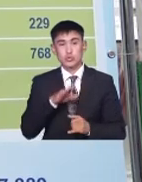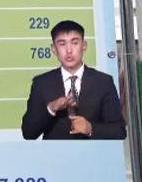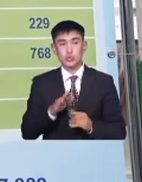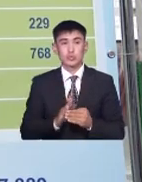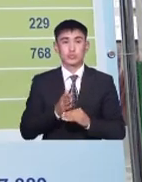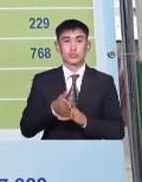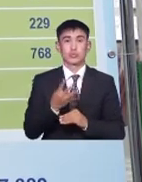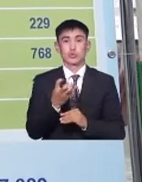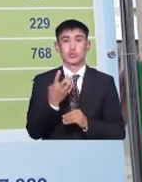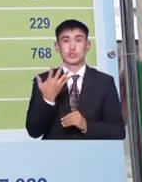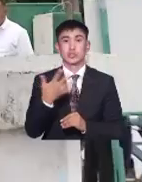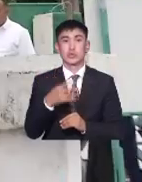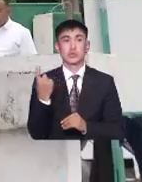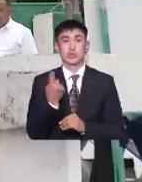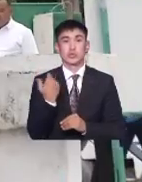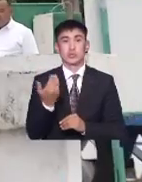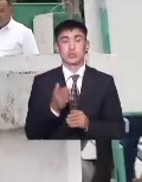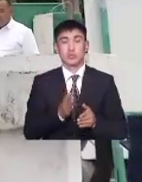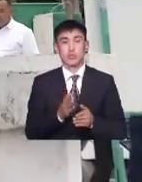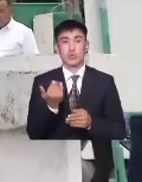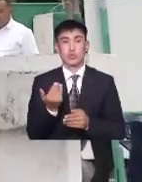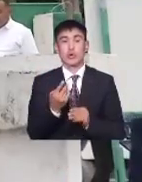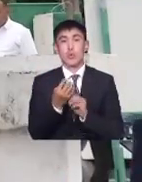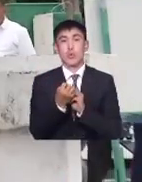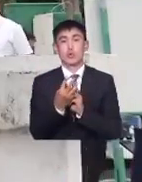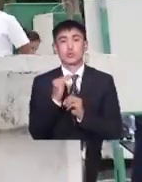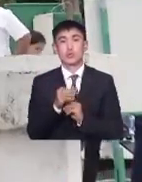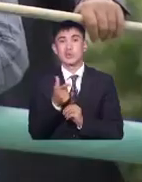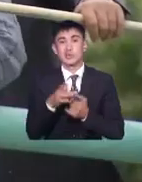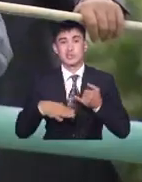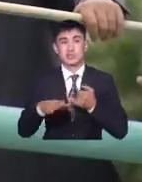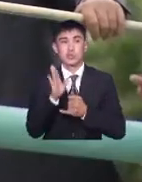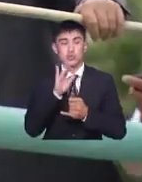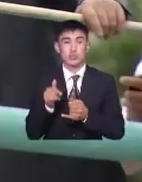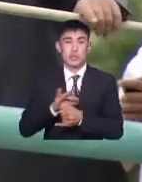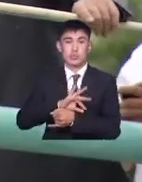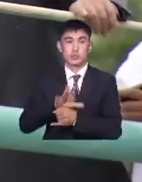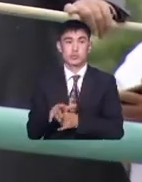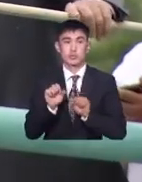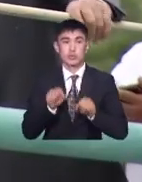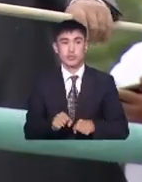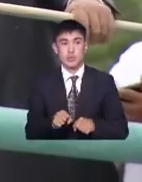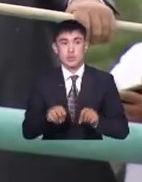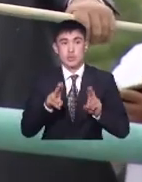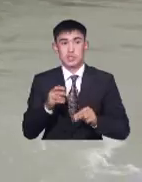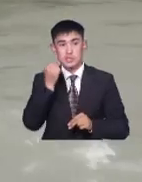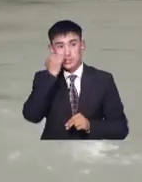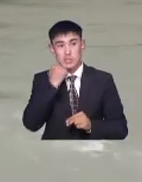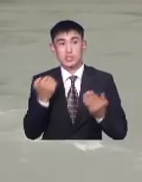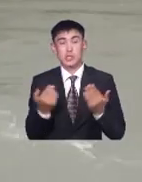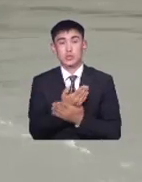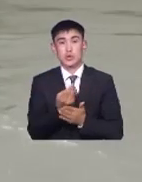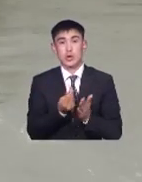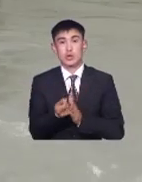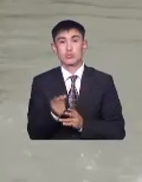арқылы 450 шаруа қожалықтары мен 13 мың гектар егістік алқапты сумен қамтып отыр. Мамандар ескіргенін жаңартуға